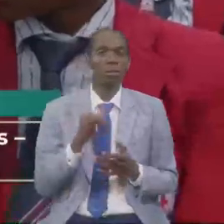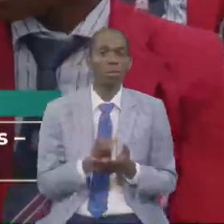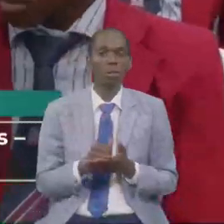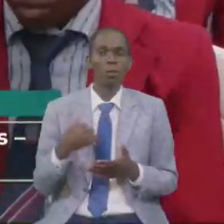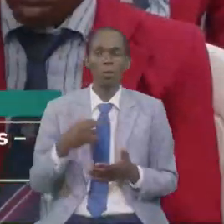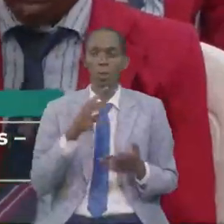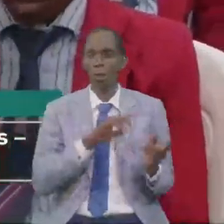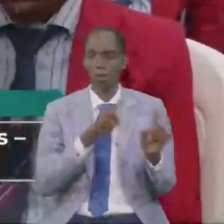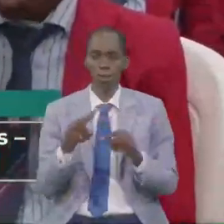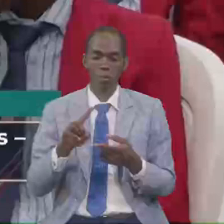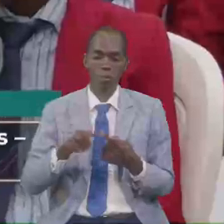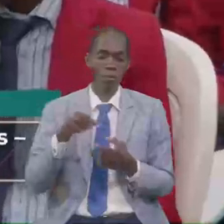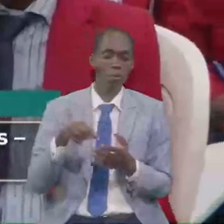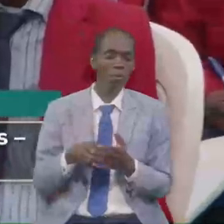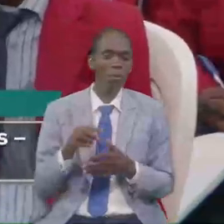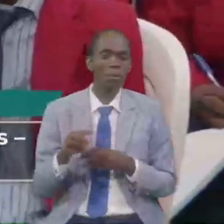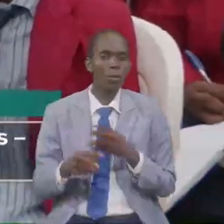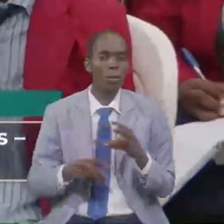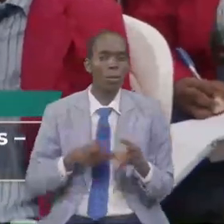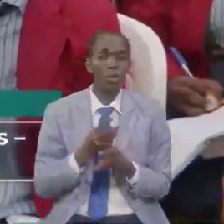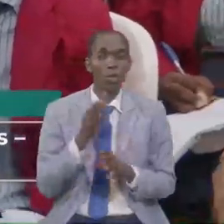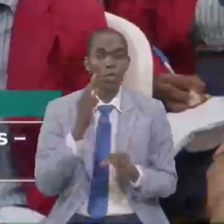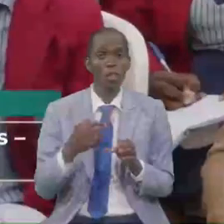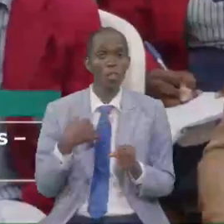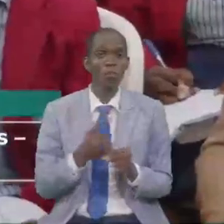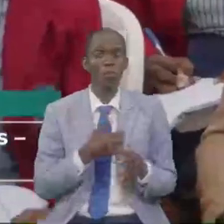avec lesquels nous sommes venus dans le monde.